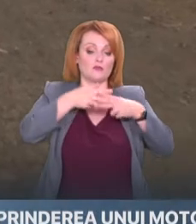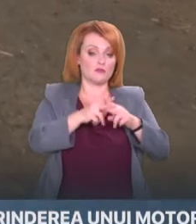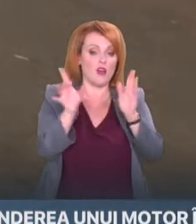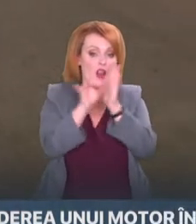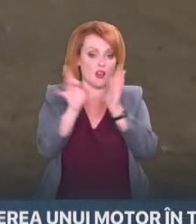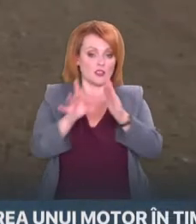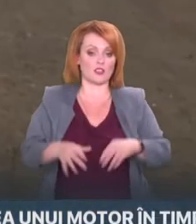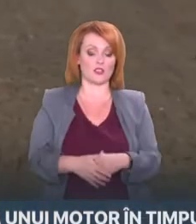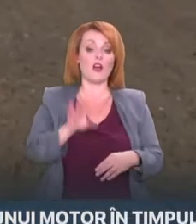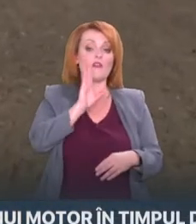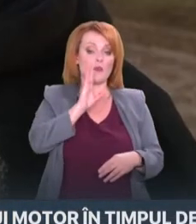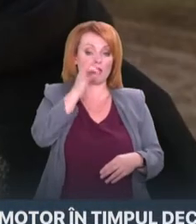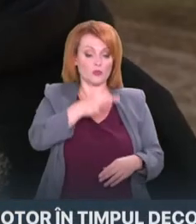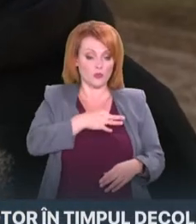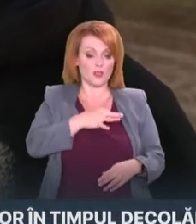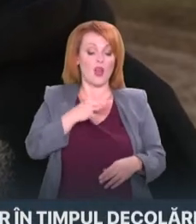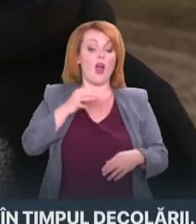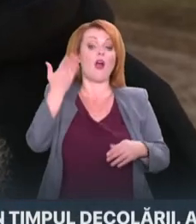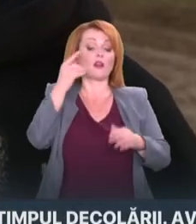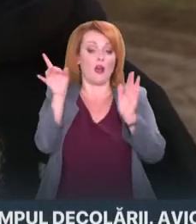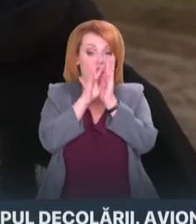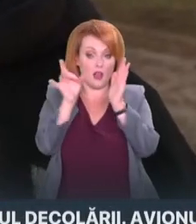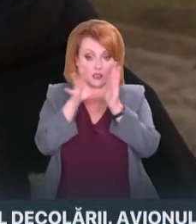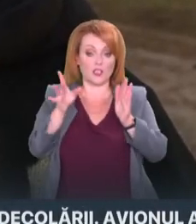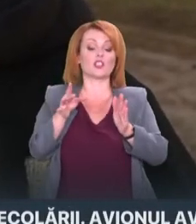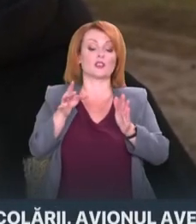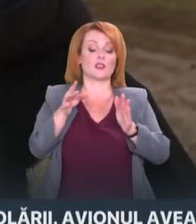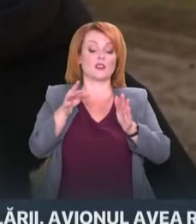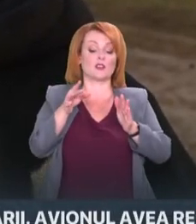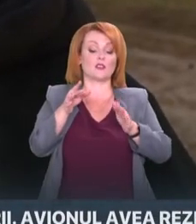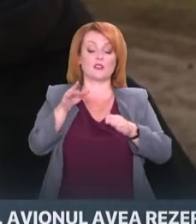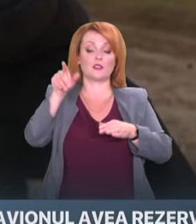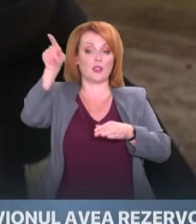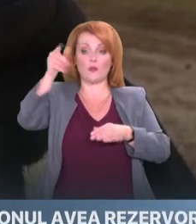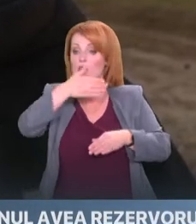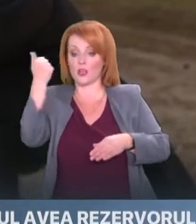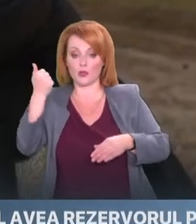Ivanova susține că atunci când curentul este întrerupt, fabrica folosește generatoare diesel.